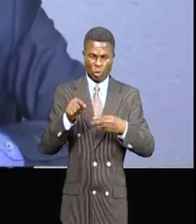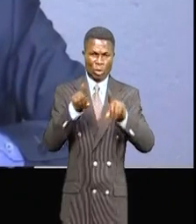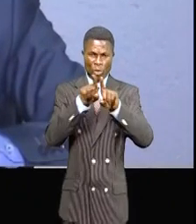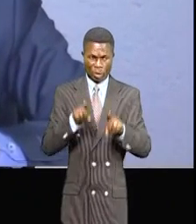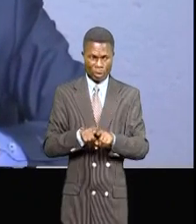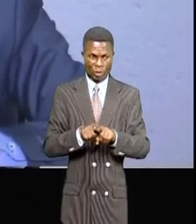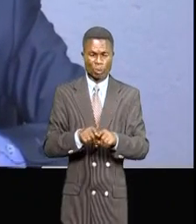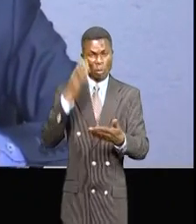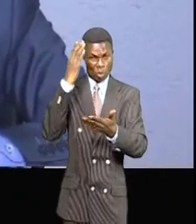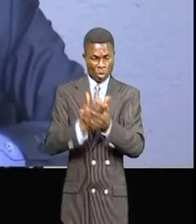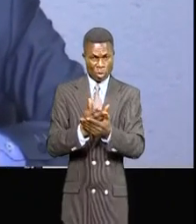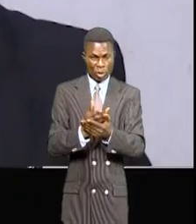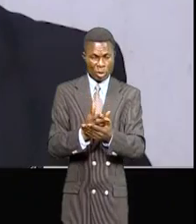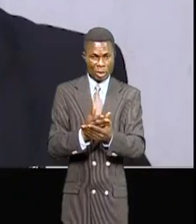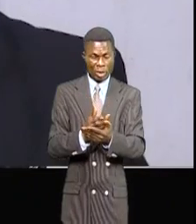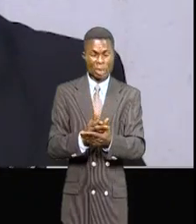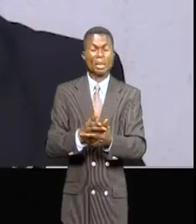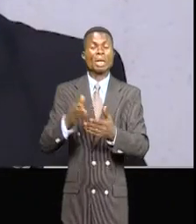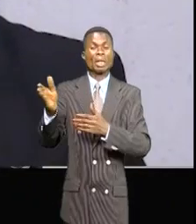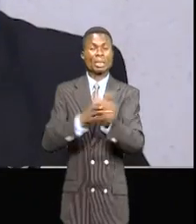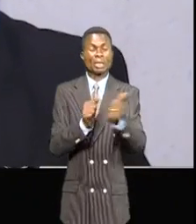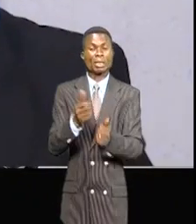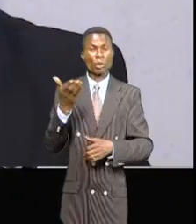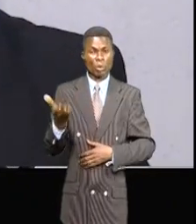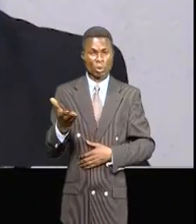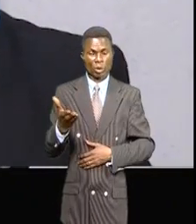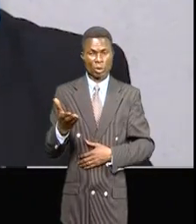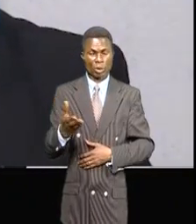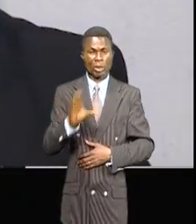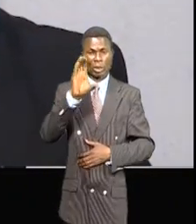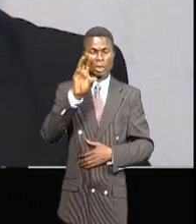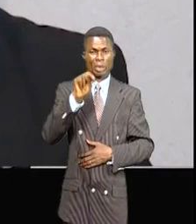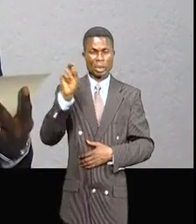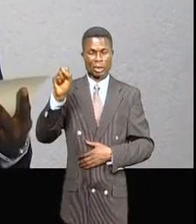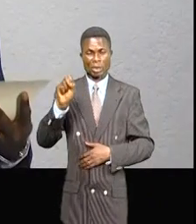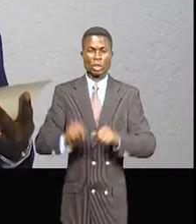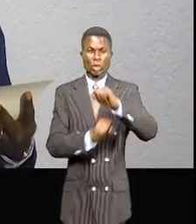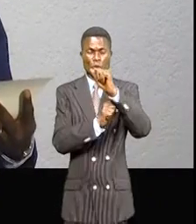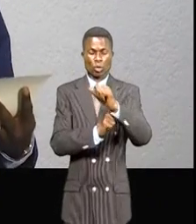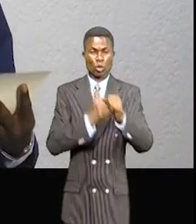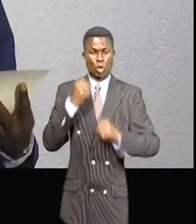pour mettre fin à cette démission collective, le Sénat soutient les efforts du président de la